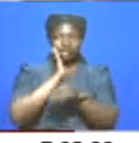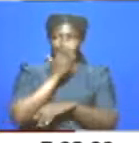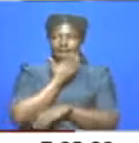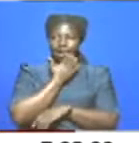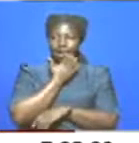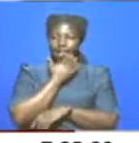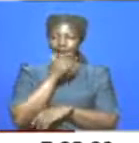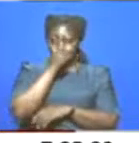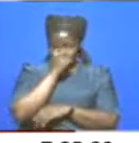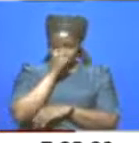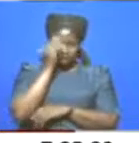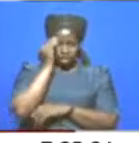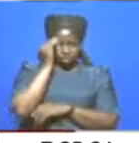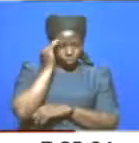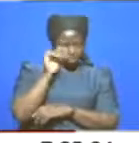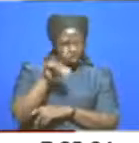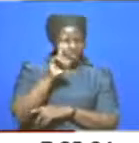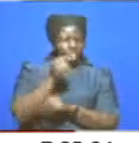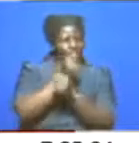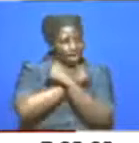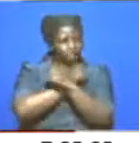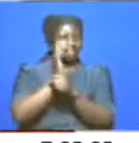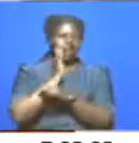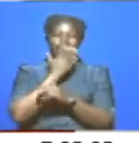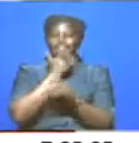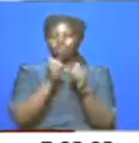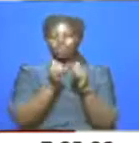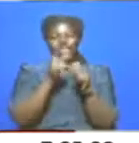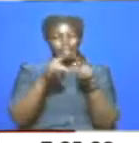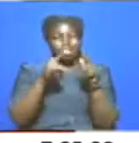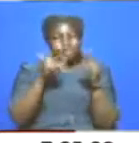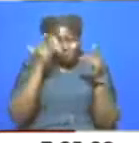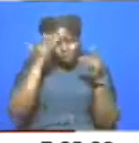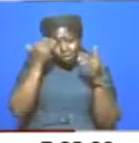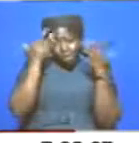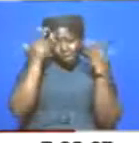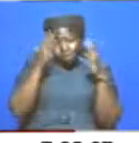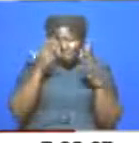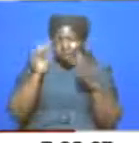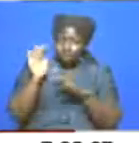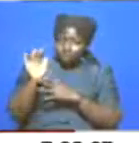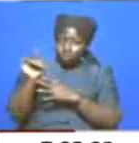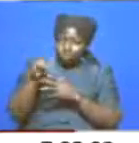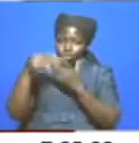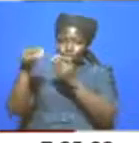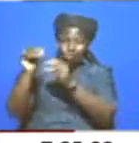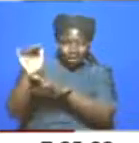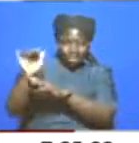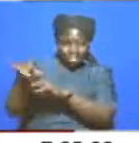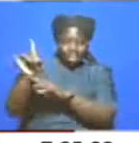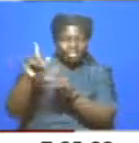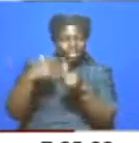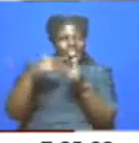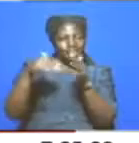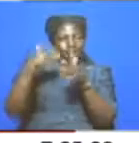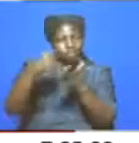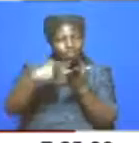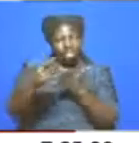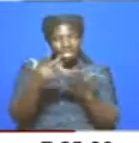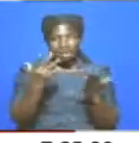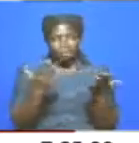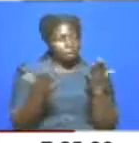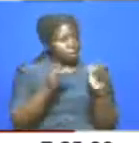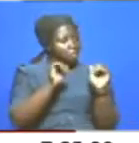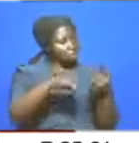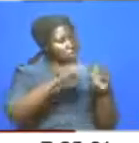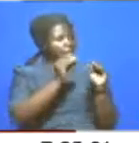anayoipenda leo ningehakikisha kwamba tunaipata. Lakini kwa sababu sijui, nakuomba ukamuulize ili wiki ijayo. Bila shaka huenda nikapatana naye tena.